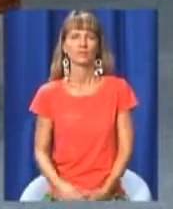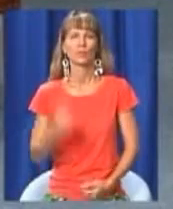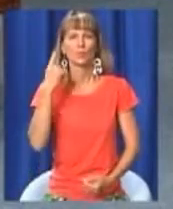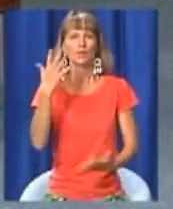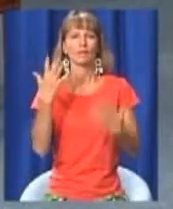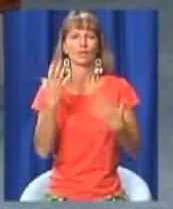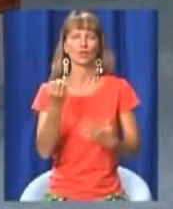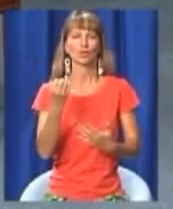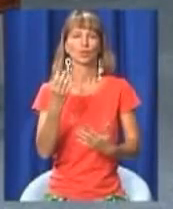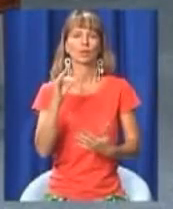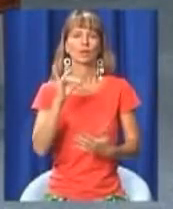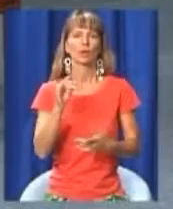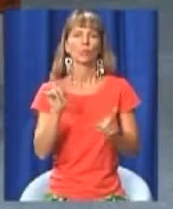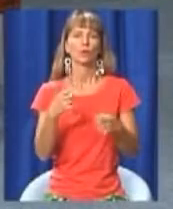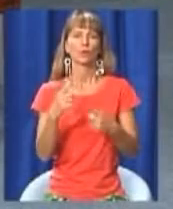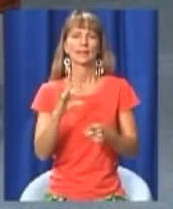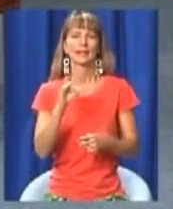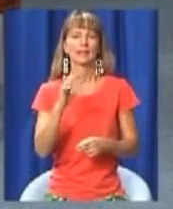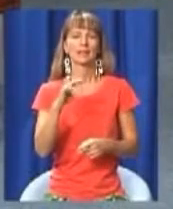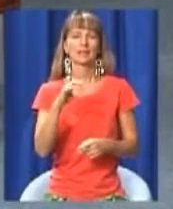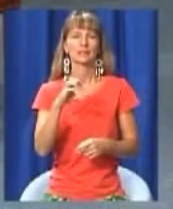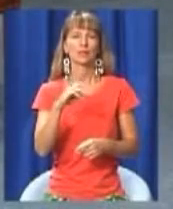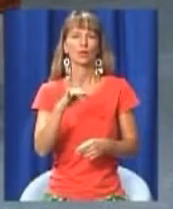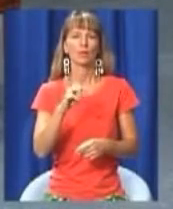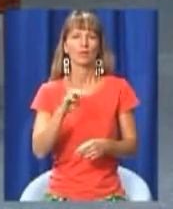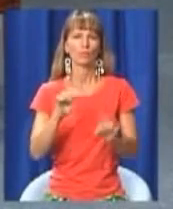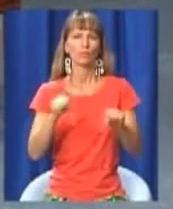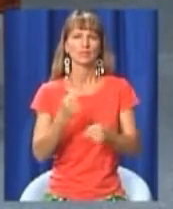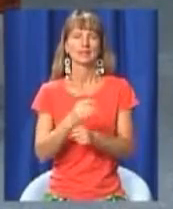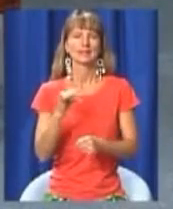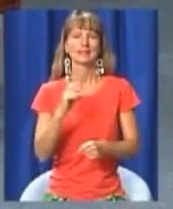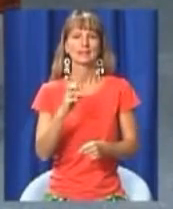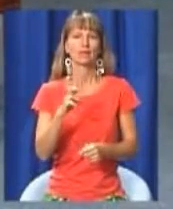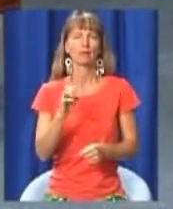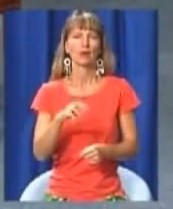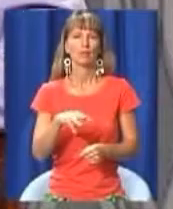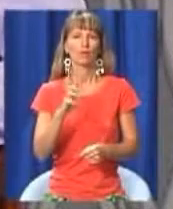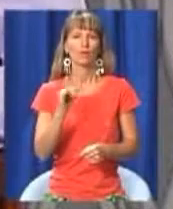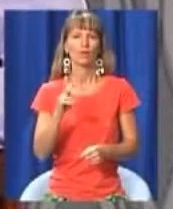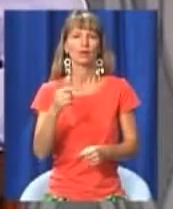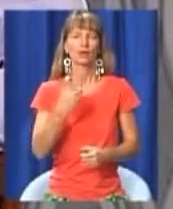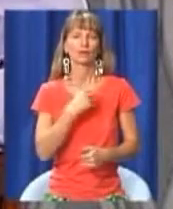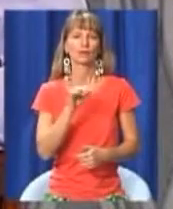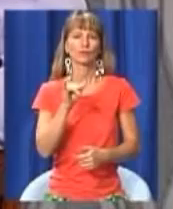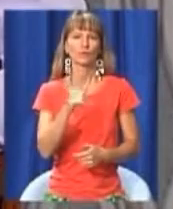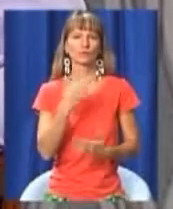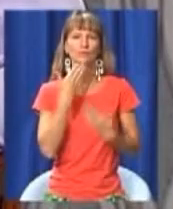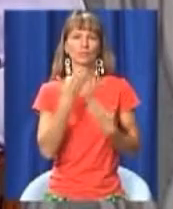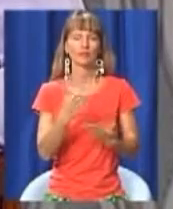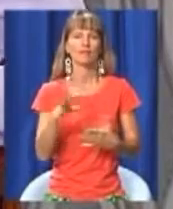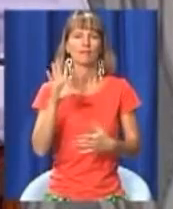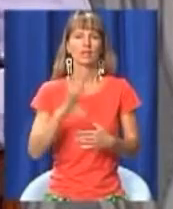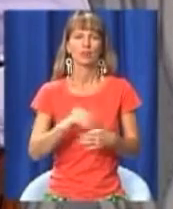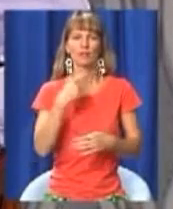Виявляється, ще й музичний інструмент можна зробити з бамбуку. Хто б міг подумати? І ти знаєш, я от тебе хотів запитати, ми ось весь час